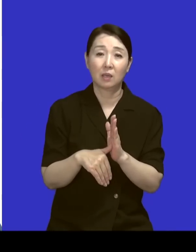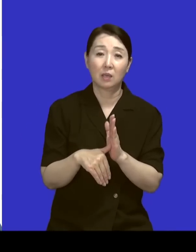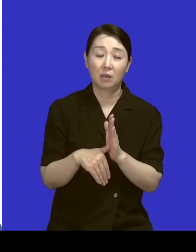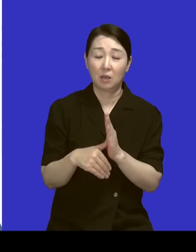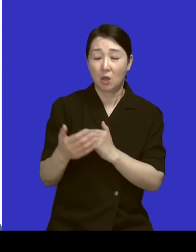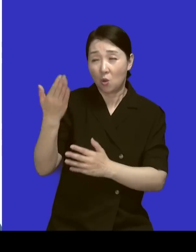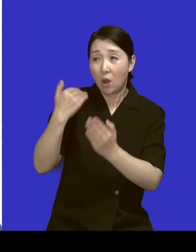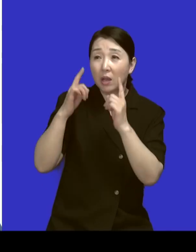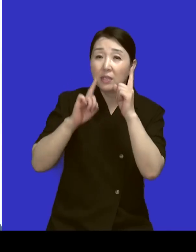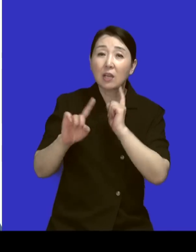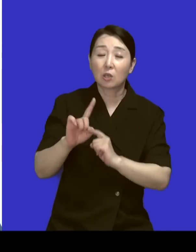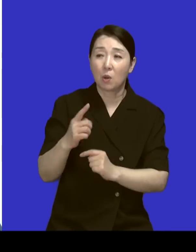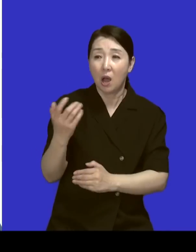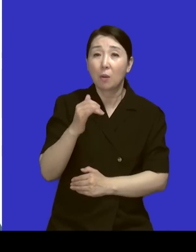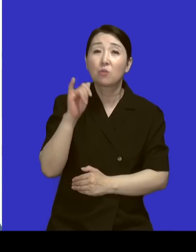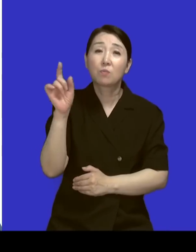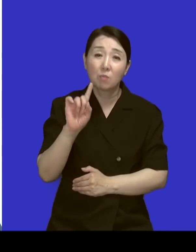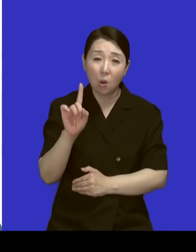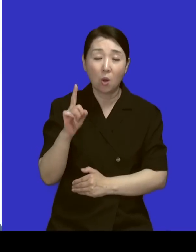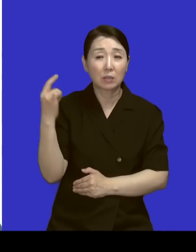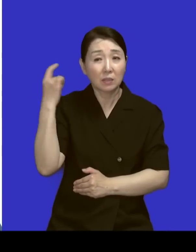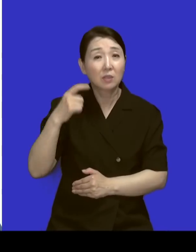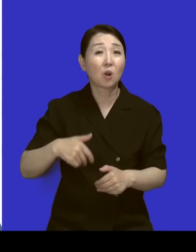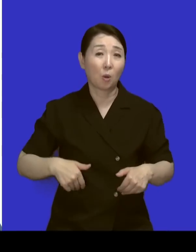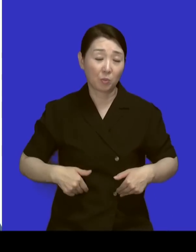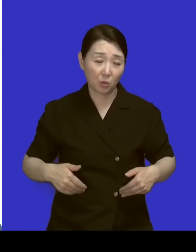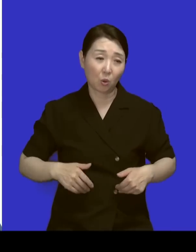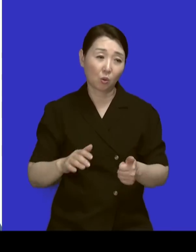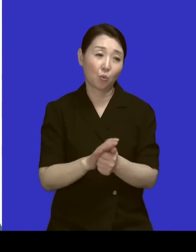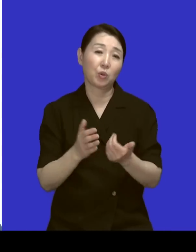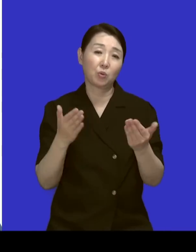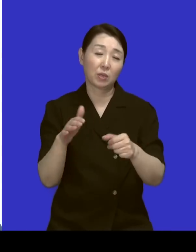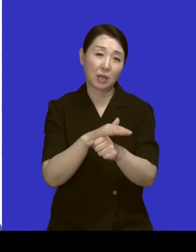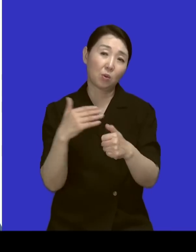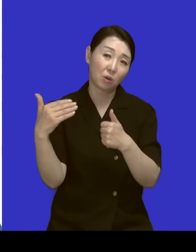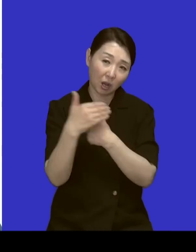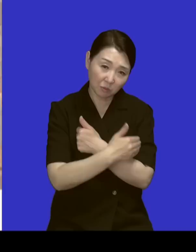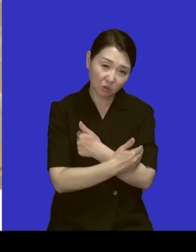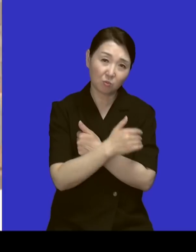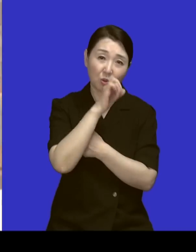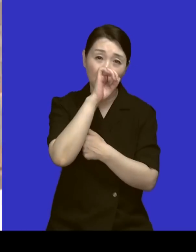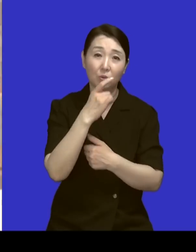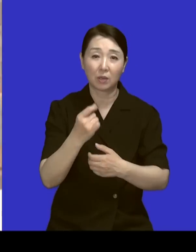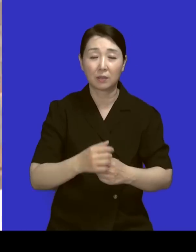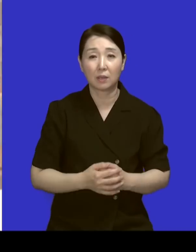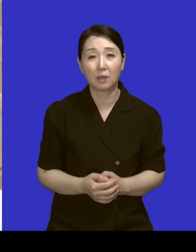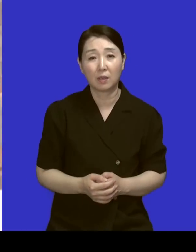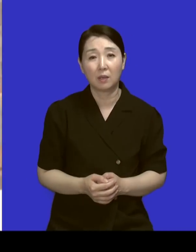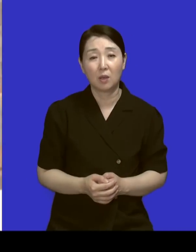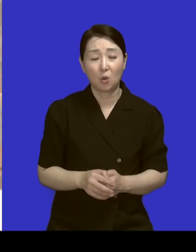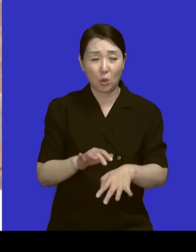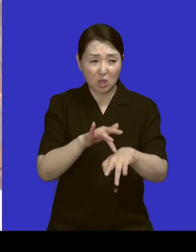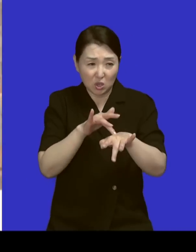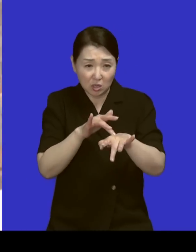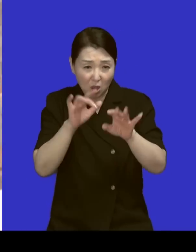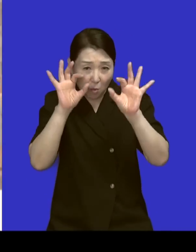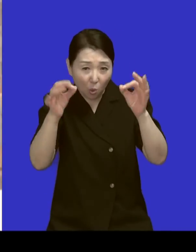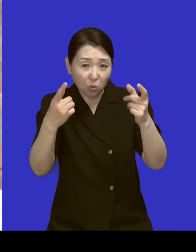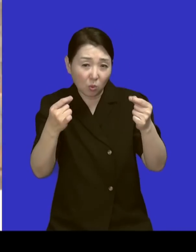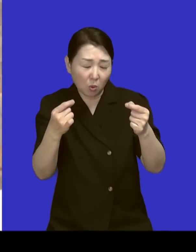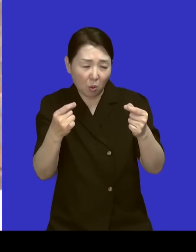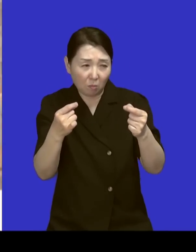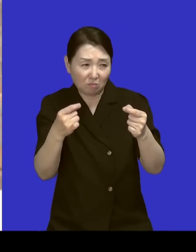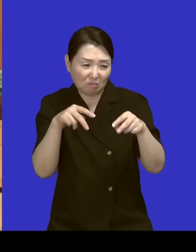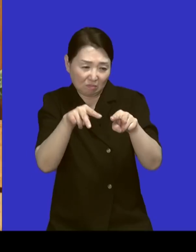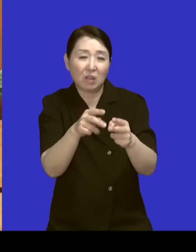상처가 있었는지 어떤 아픔이 있었는지 들어주고 그렇죠. 위로해주고 사랑으로 감싸주면 좋겠어요. 너무 귀신 보듯이 그렇게 무서운 눈으로 그래요. 보지